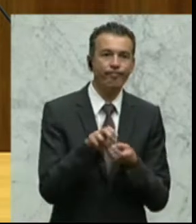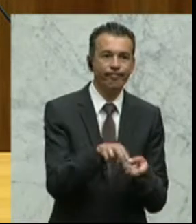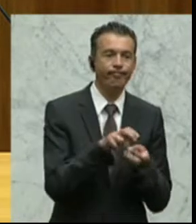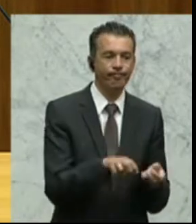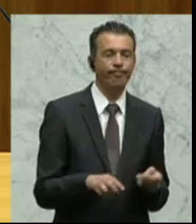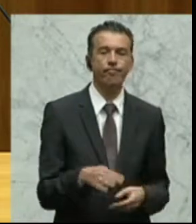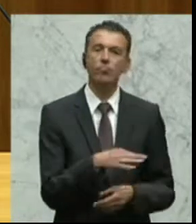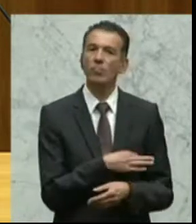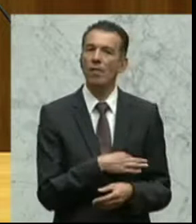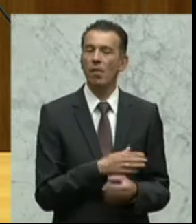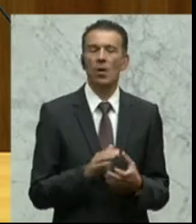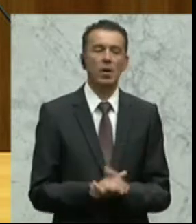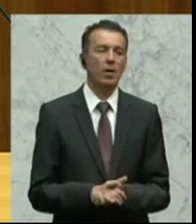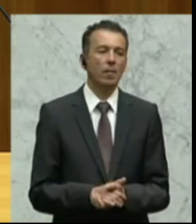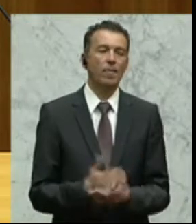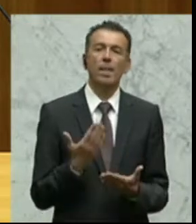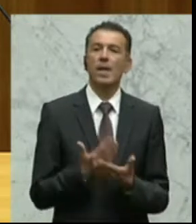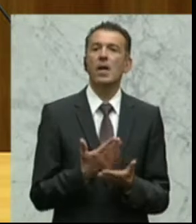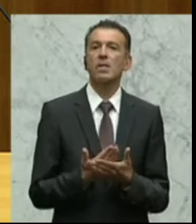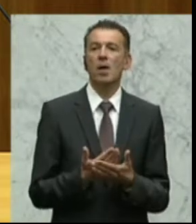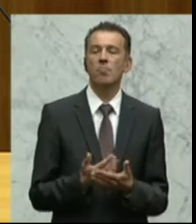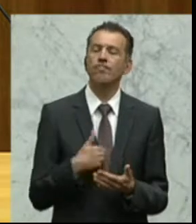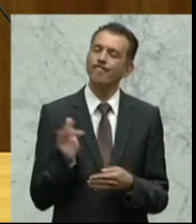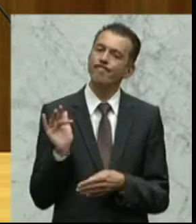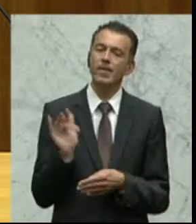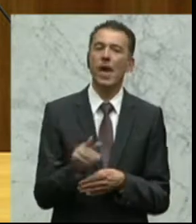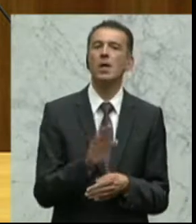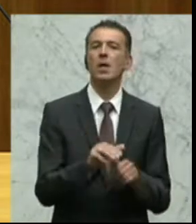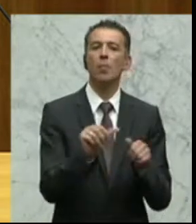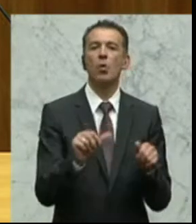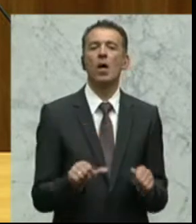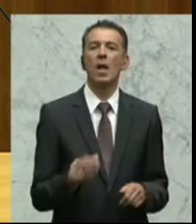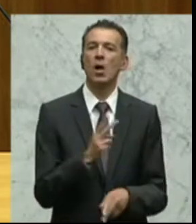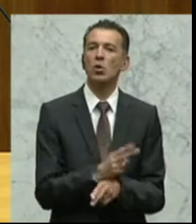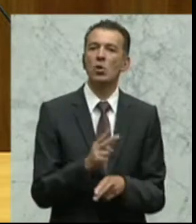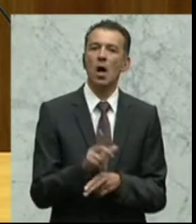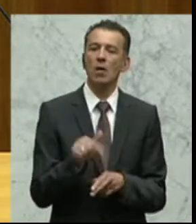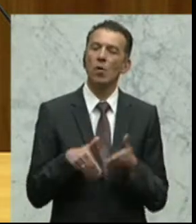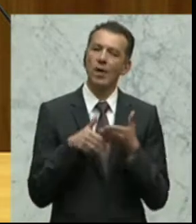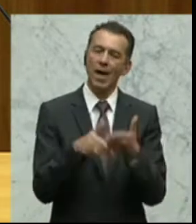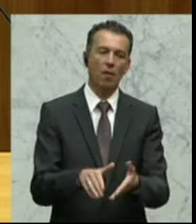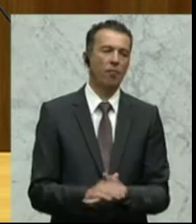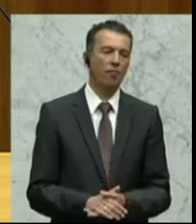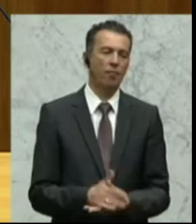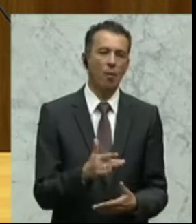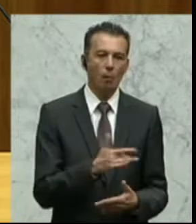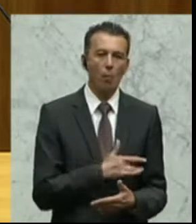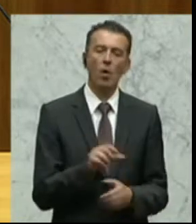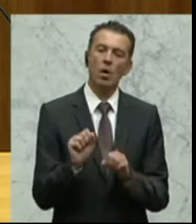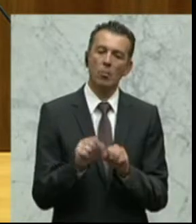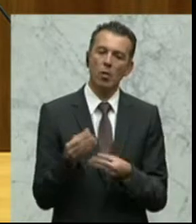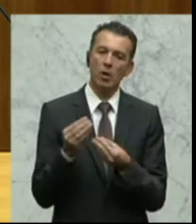ganz stark. Und deshalb spreche ich mich gegen Ihr Modell aus. Der Staat sollte helfen, den Bürgern zu ermöglichen, ein